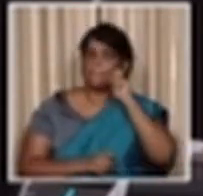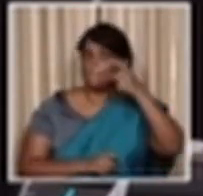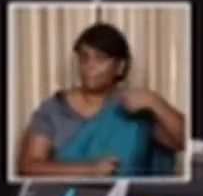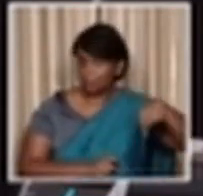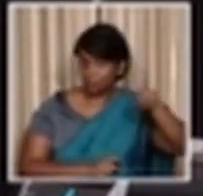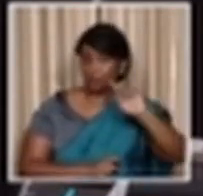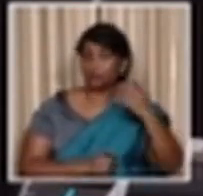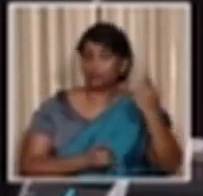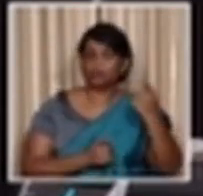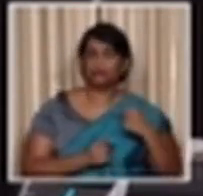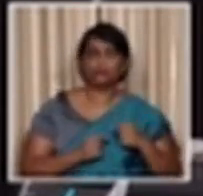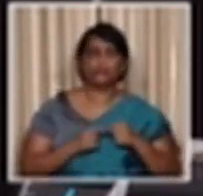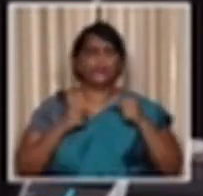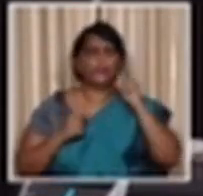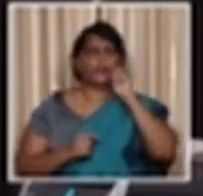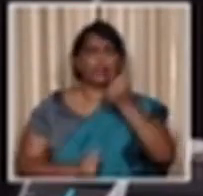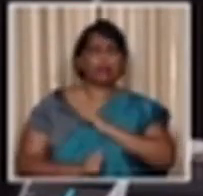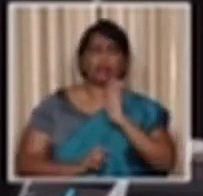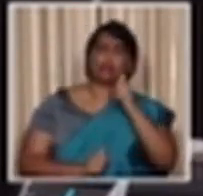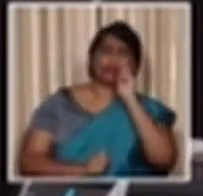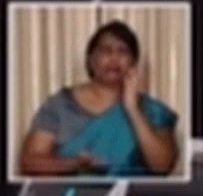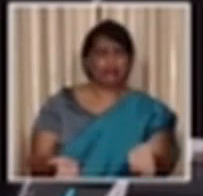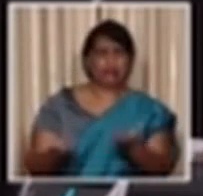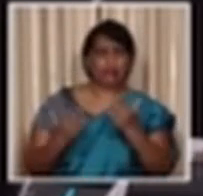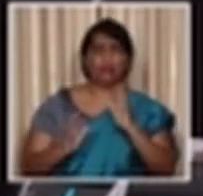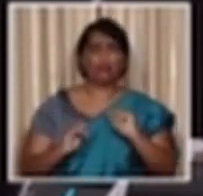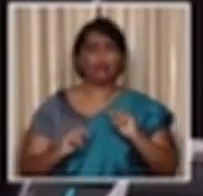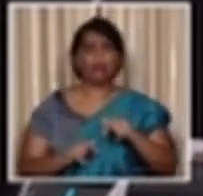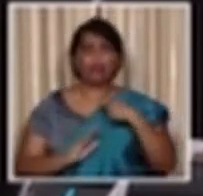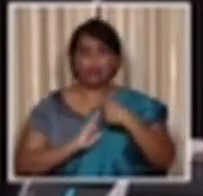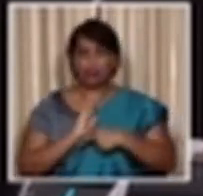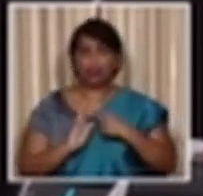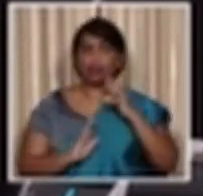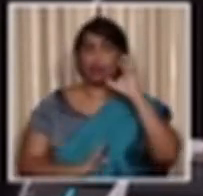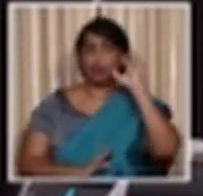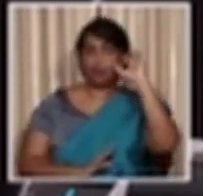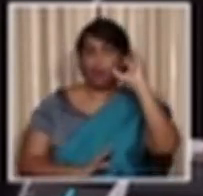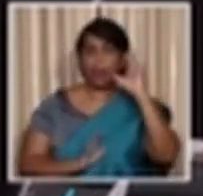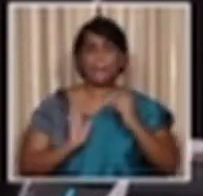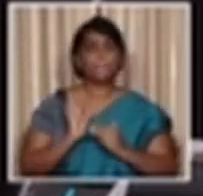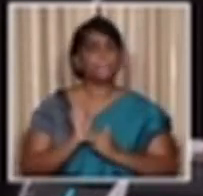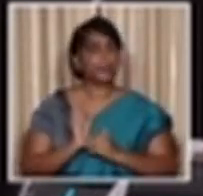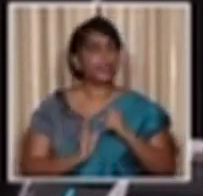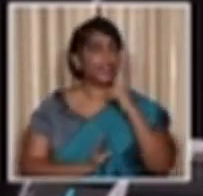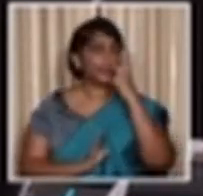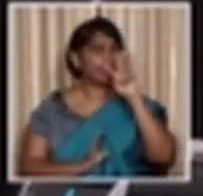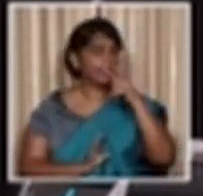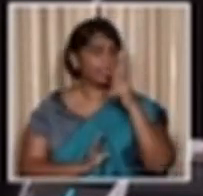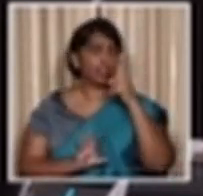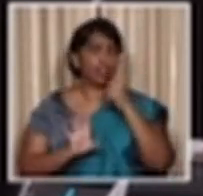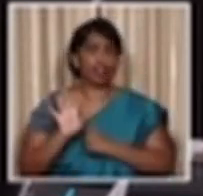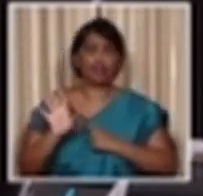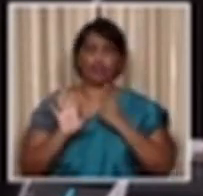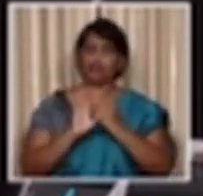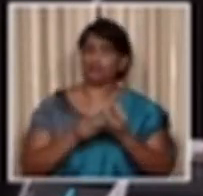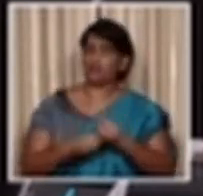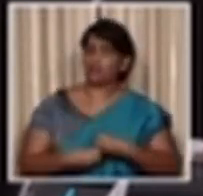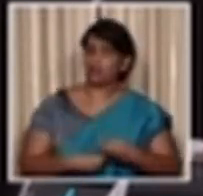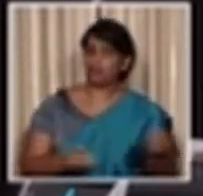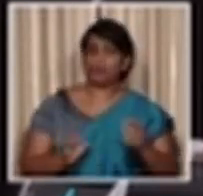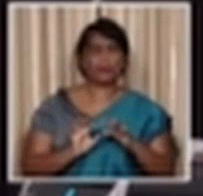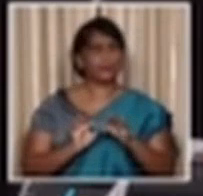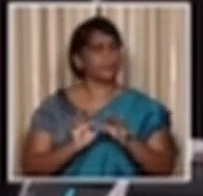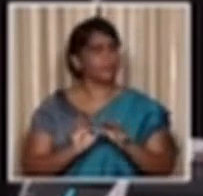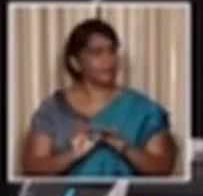මේ පිළිබඳ විරෝධයක් නැහැ. මේ රටේ පොල් විතරක් මිලියන 200ක් අවුරුද්දට විනාශ වෙනවා. බිලියන